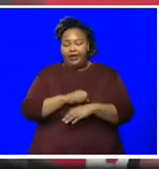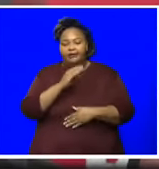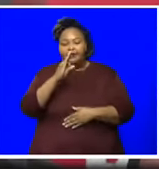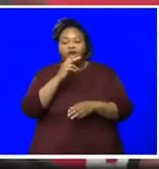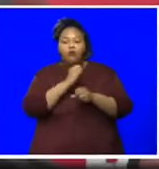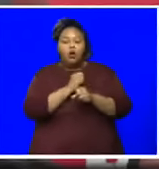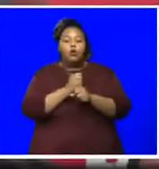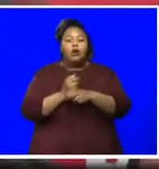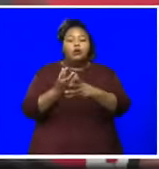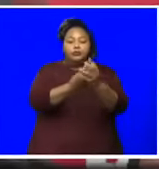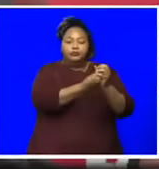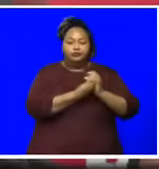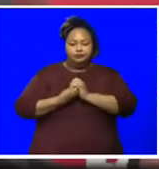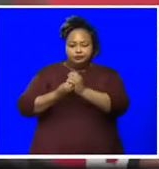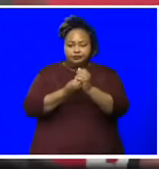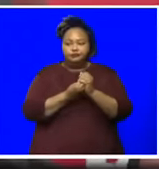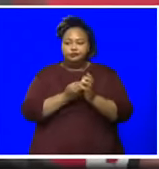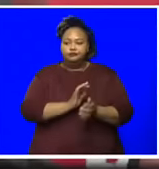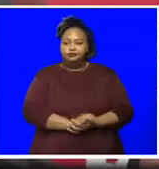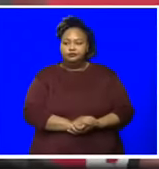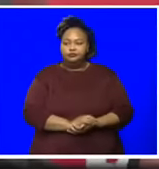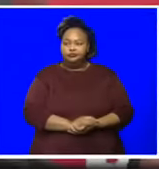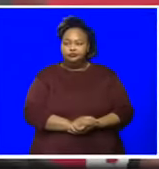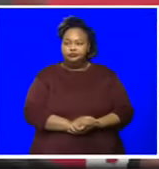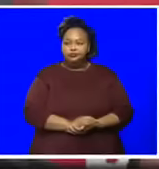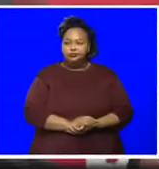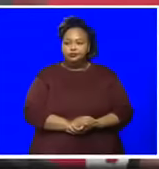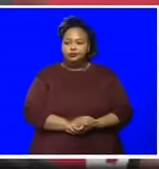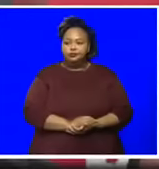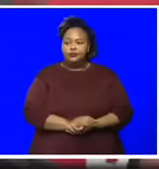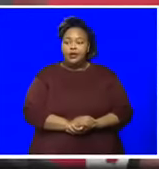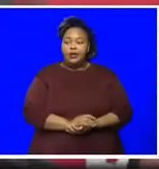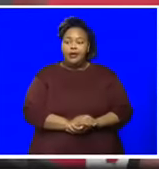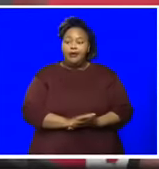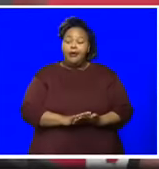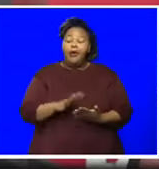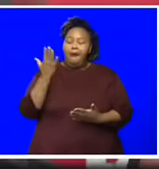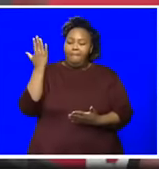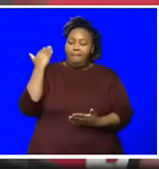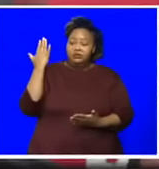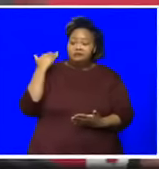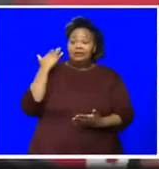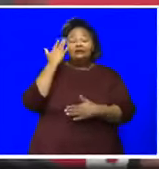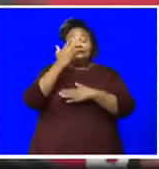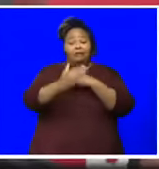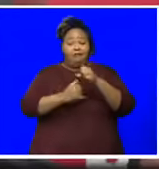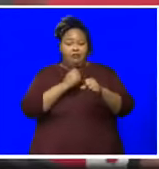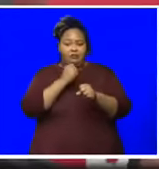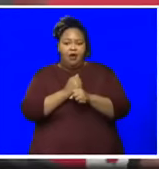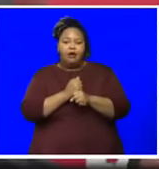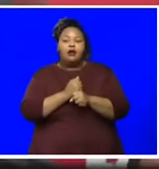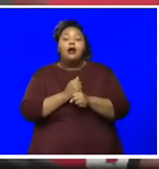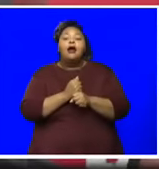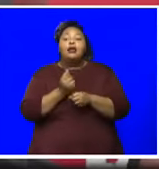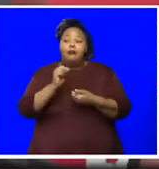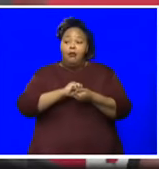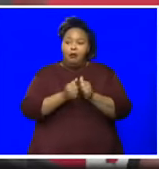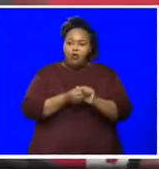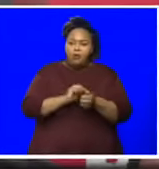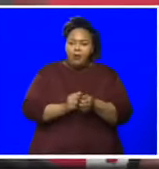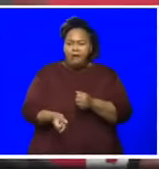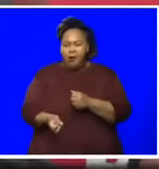While these challenges have been building over a number of years, if not decades, the